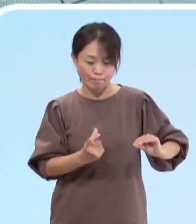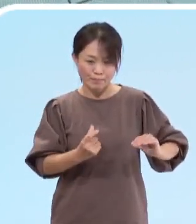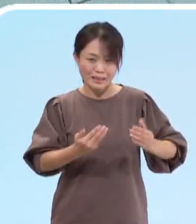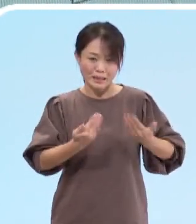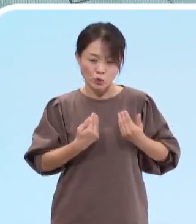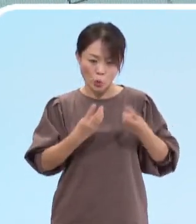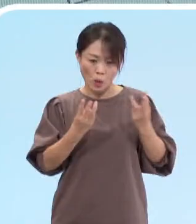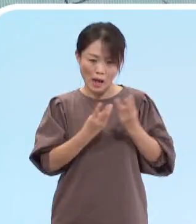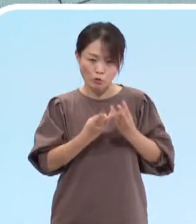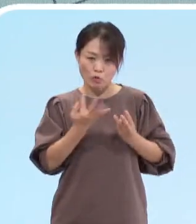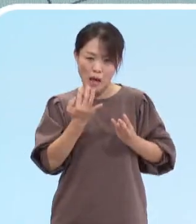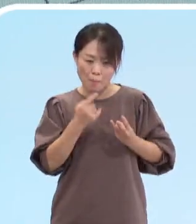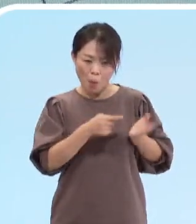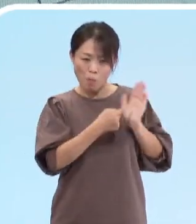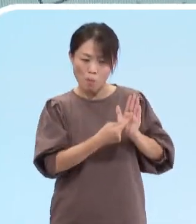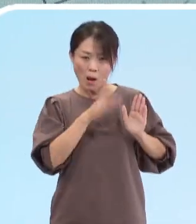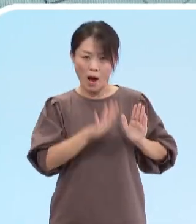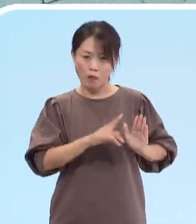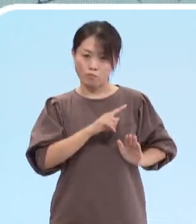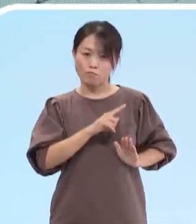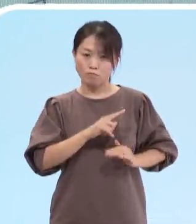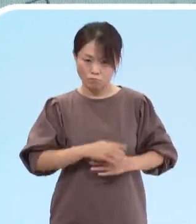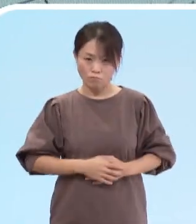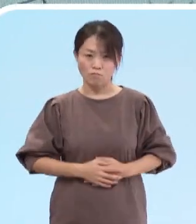める回数が表示されているんです。